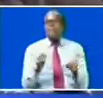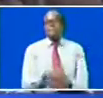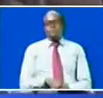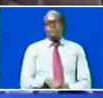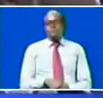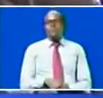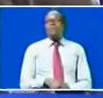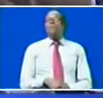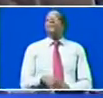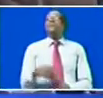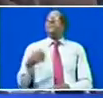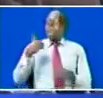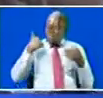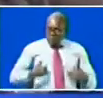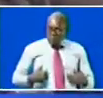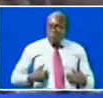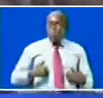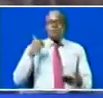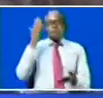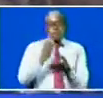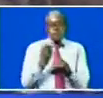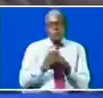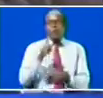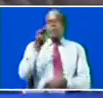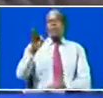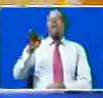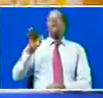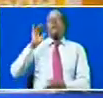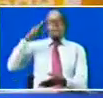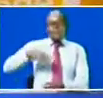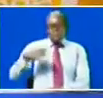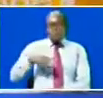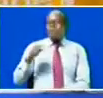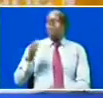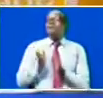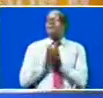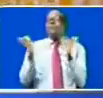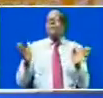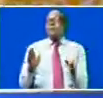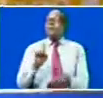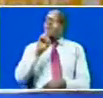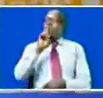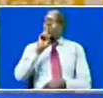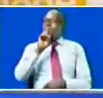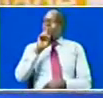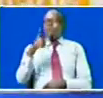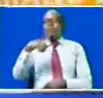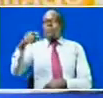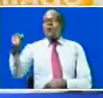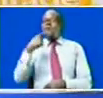children, breastfeed, and I say it, I'm actually one of the proponents for public breastfeeding. And to go around to